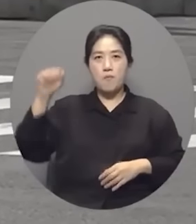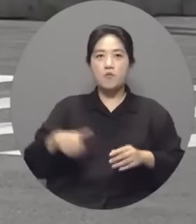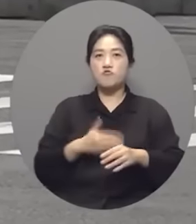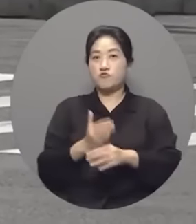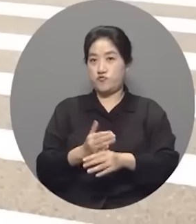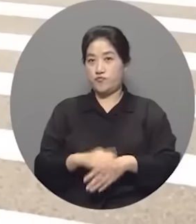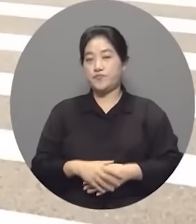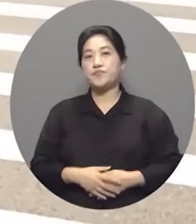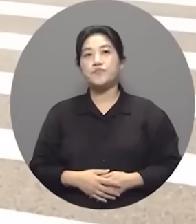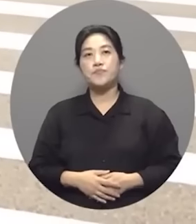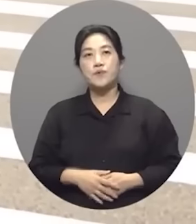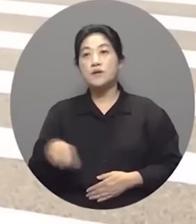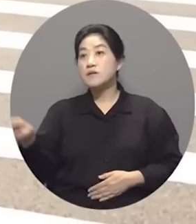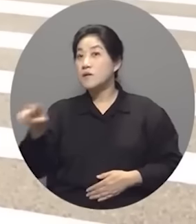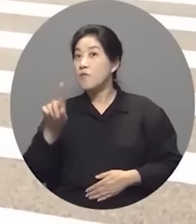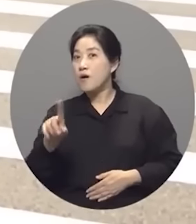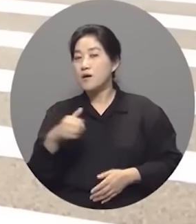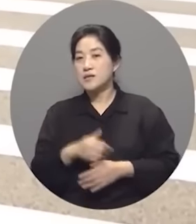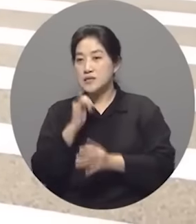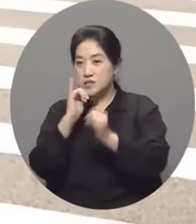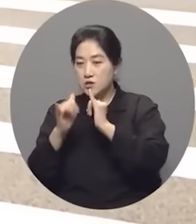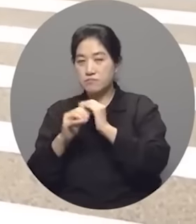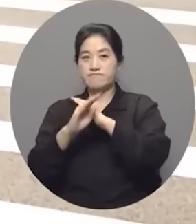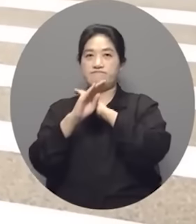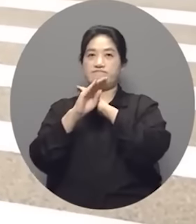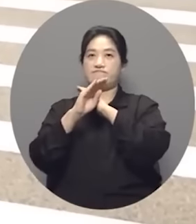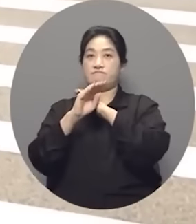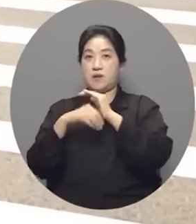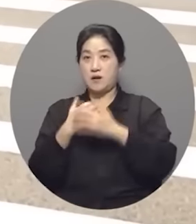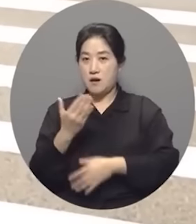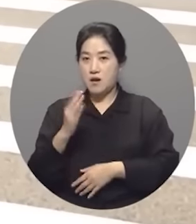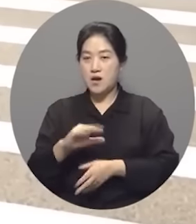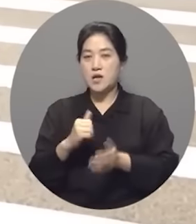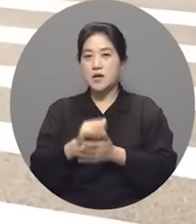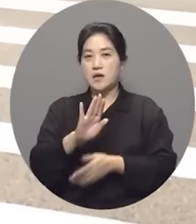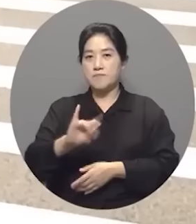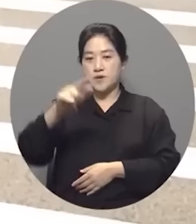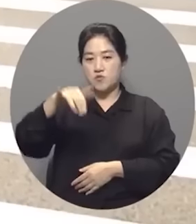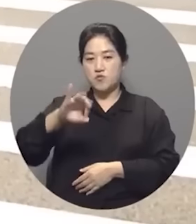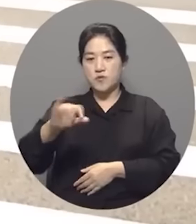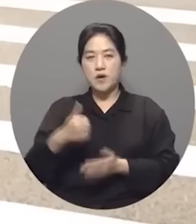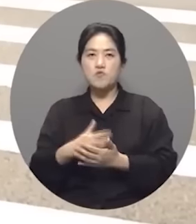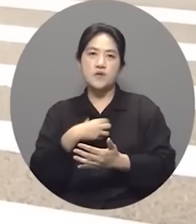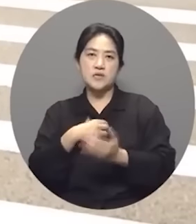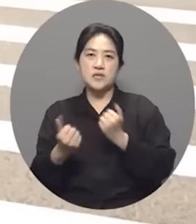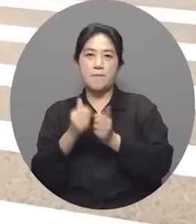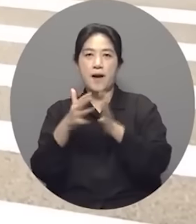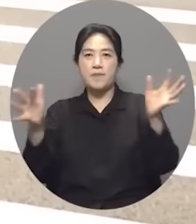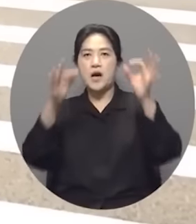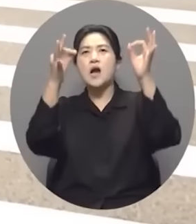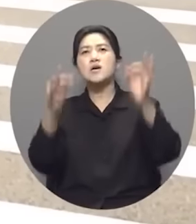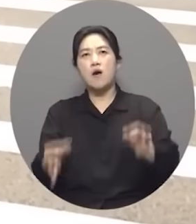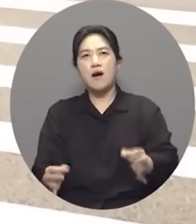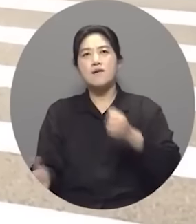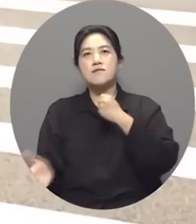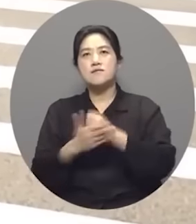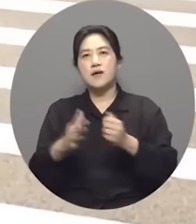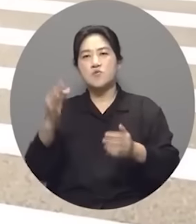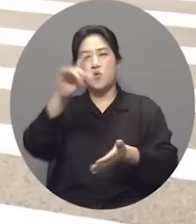곳입니다 이들은 인터뷰 요청에는 응하지 않았지만 비구 위안의 위기 설로 아파트 가격이 급락하자